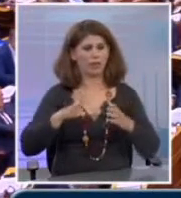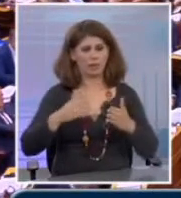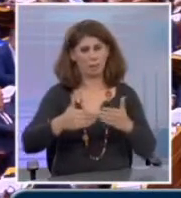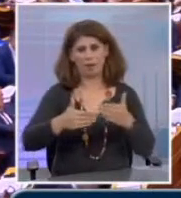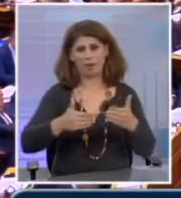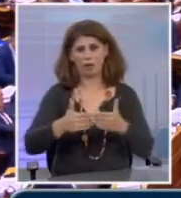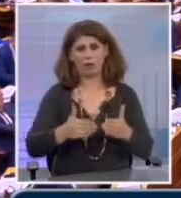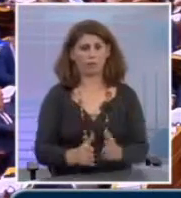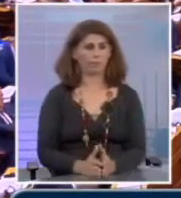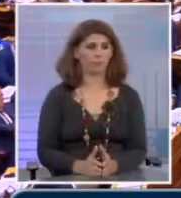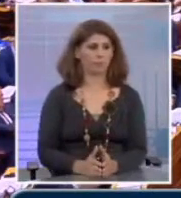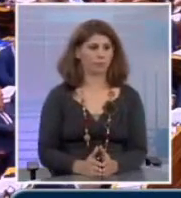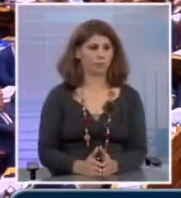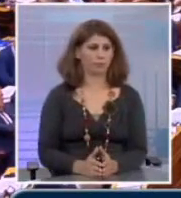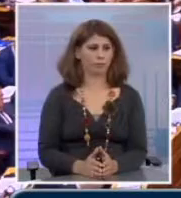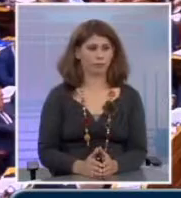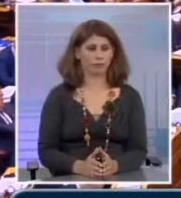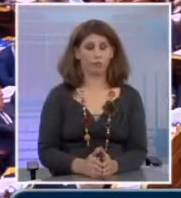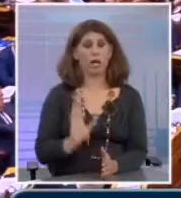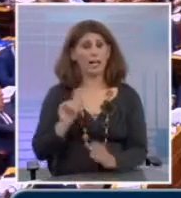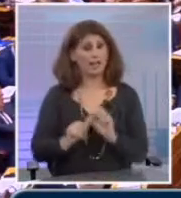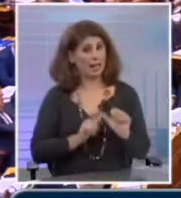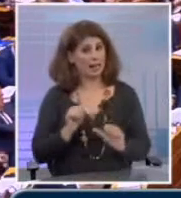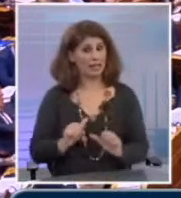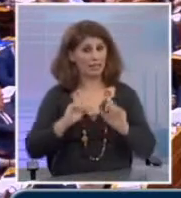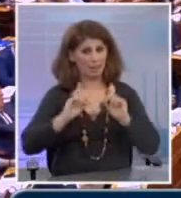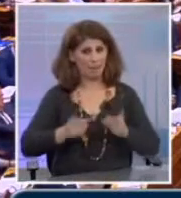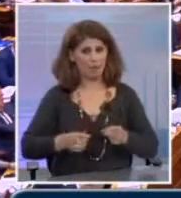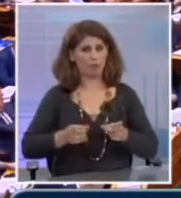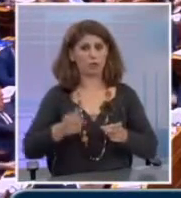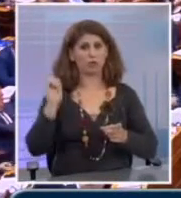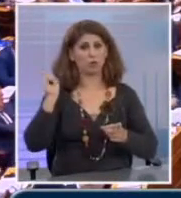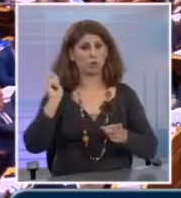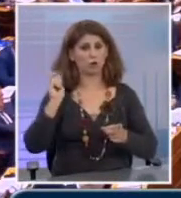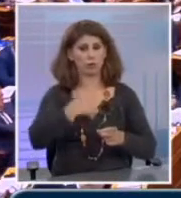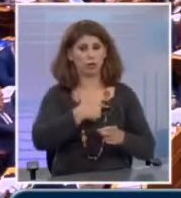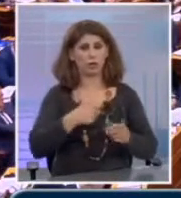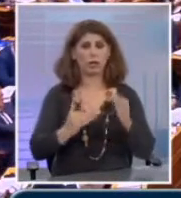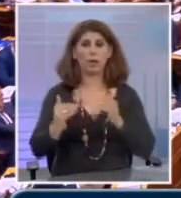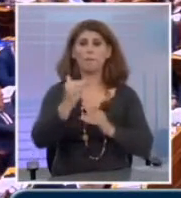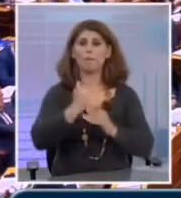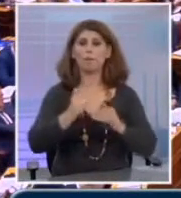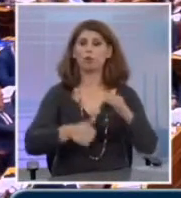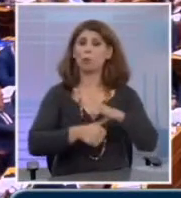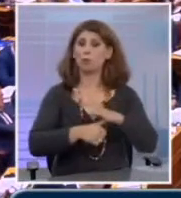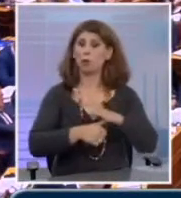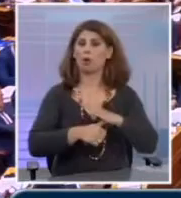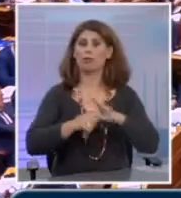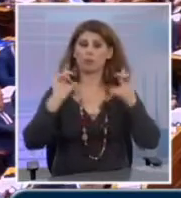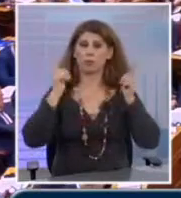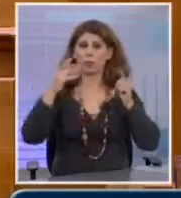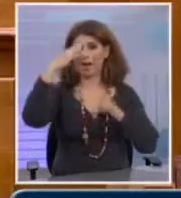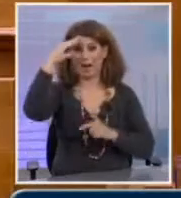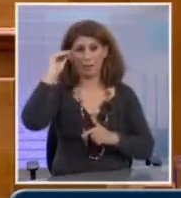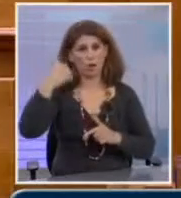δεν είναι. Εάν έχει αλλάξει η απόφαση που ελήφθη από τους πολιτικούς αρχηγούς υπό τον Πρόεδρο της Δημοκρατίας Κωνσταντίνο Καραμαλή,